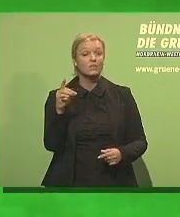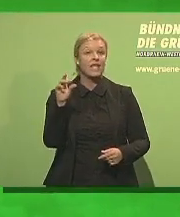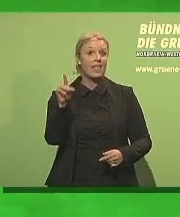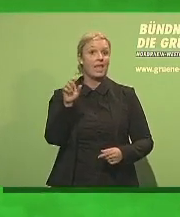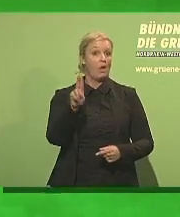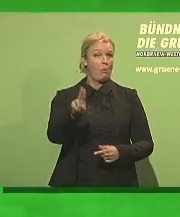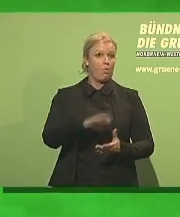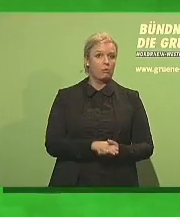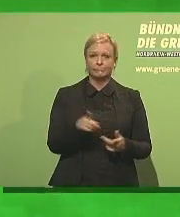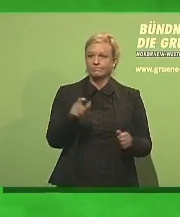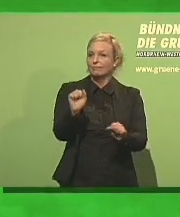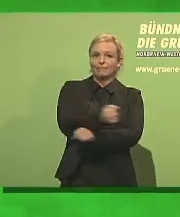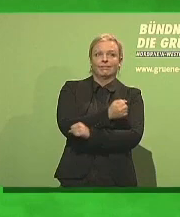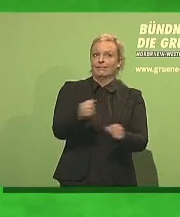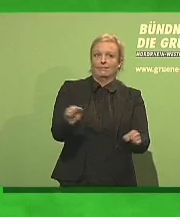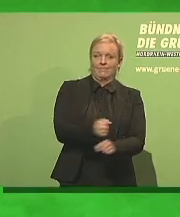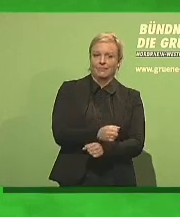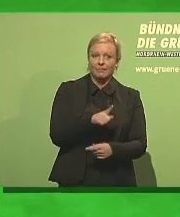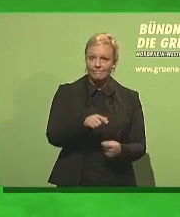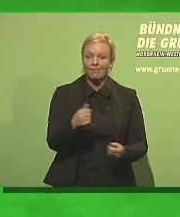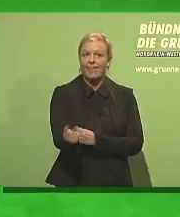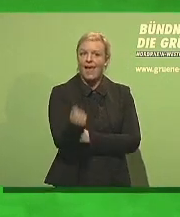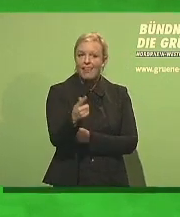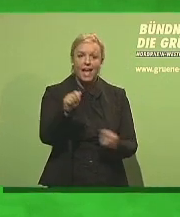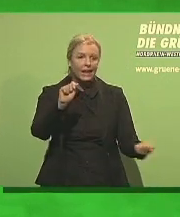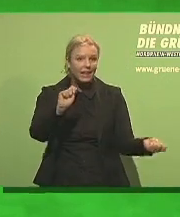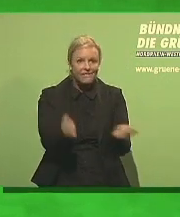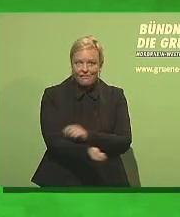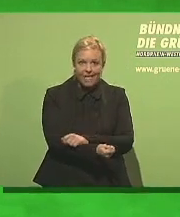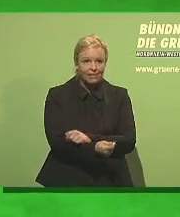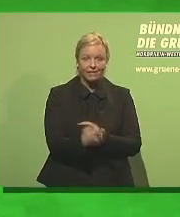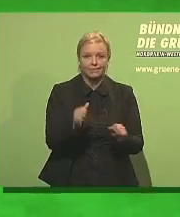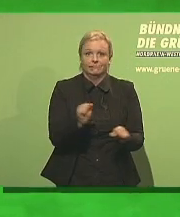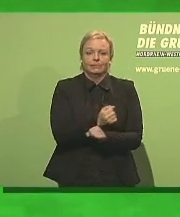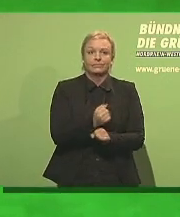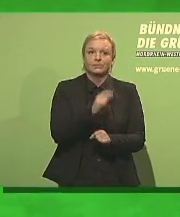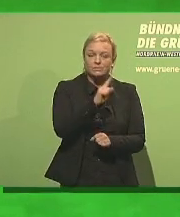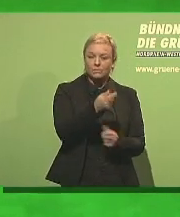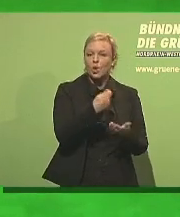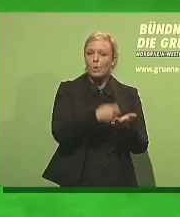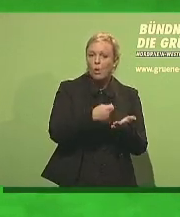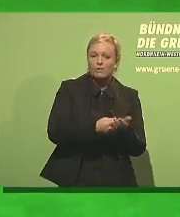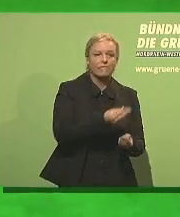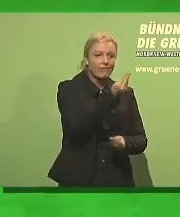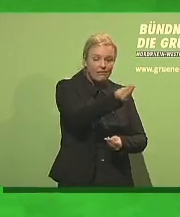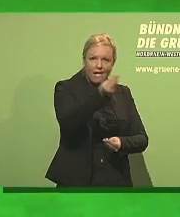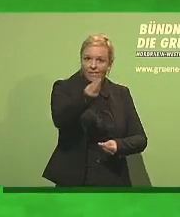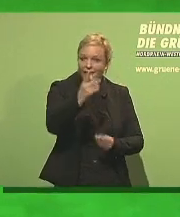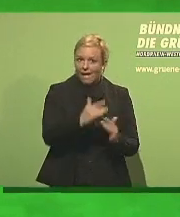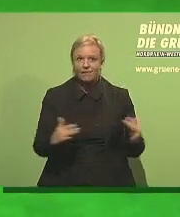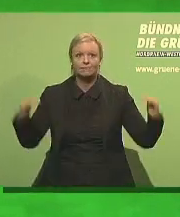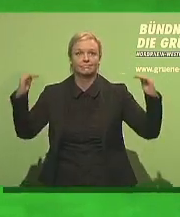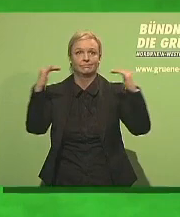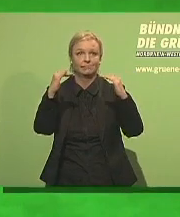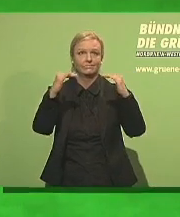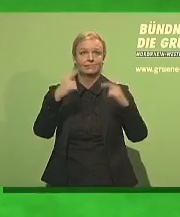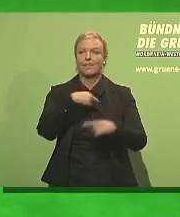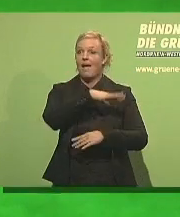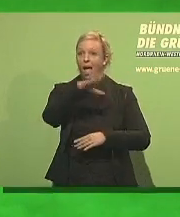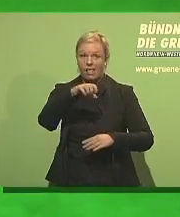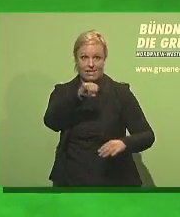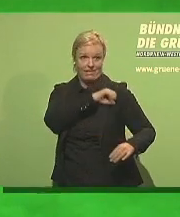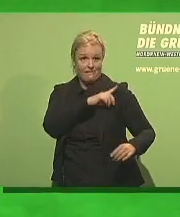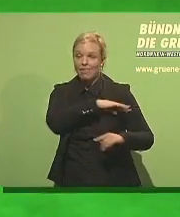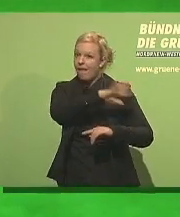das nicht. Man kann nicht Energiewende machen, sondern man muss die Kosten gerecht verteilen. Alle profitieren, dann müssen auch alle zahlen. Und wenn